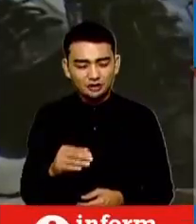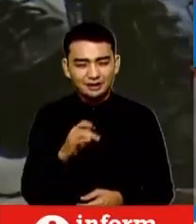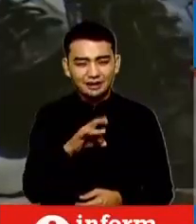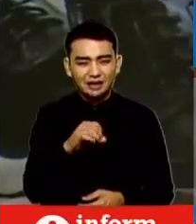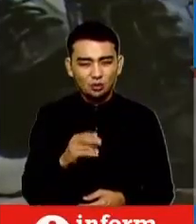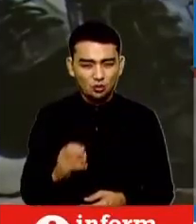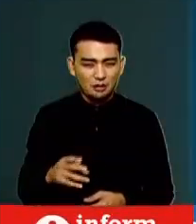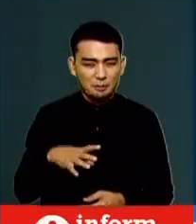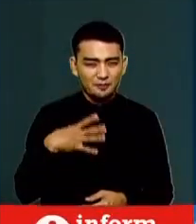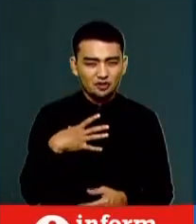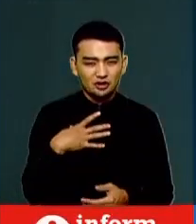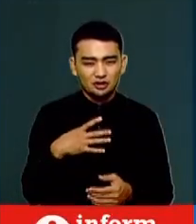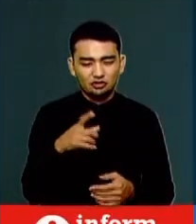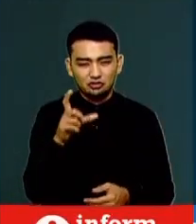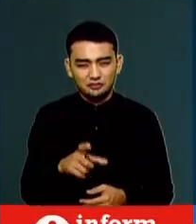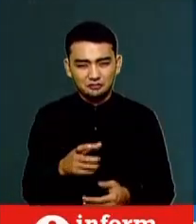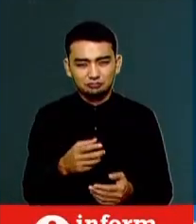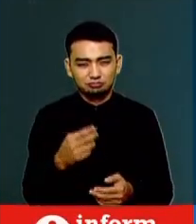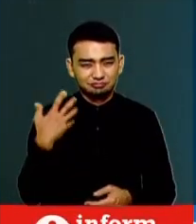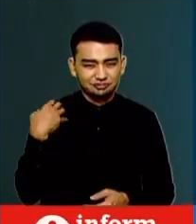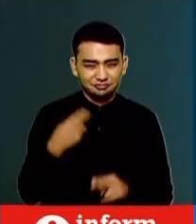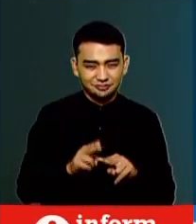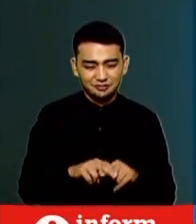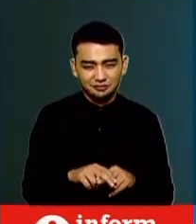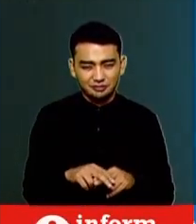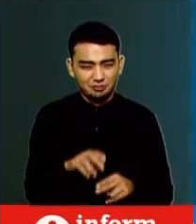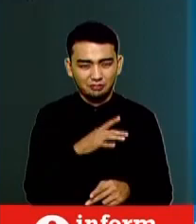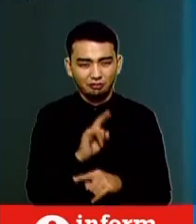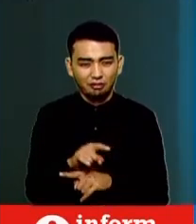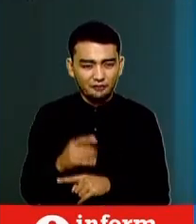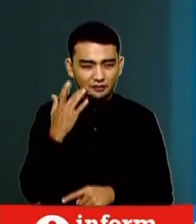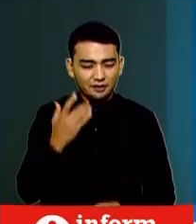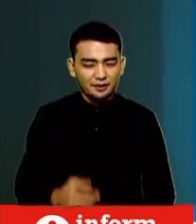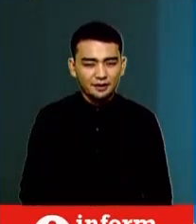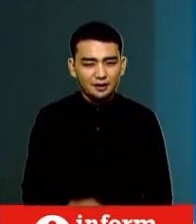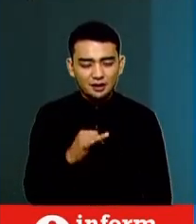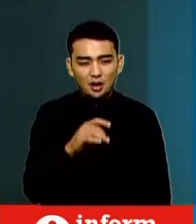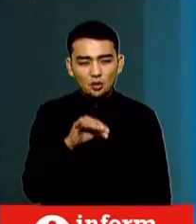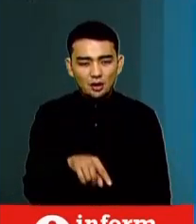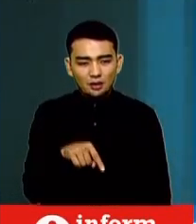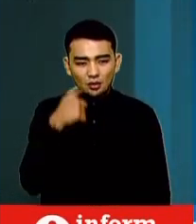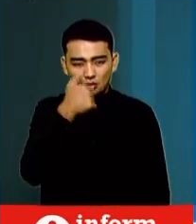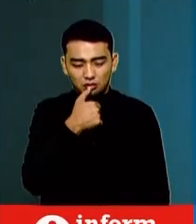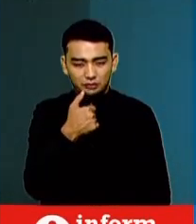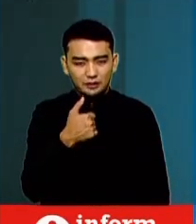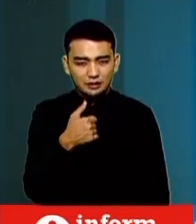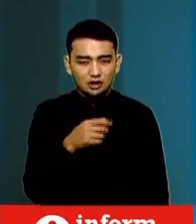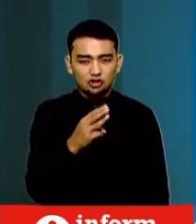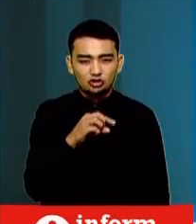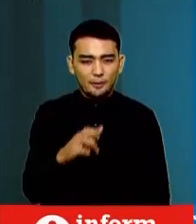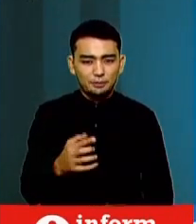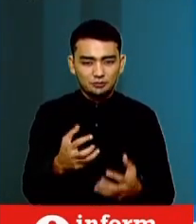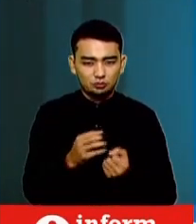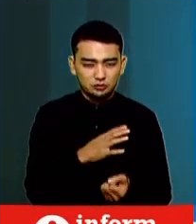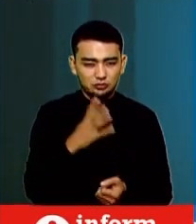действиями экс-арендатора. Сейчас я озвучу неполный список того, что сделано с июля этого года. В штат приняты сотрудники